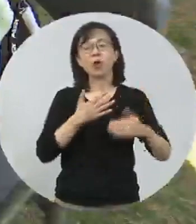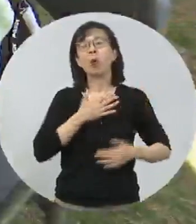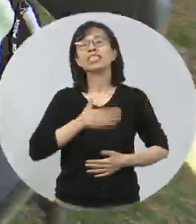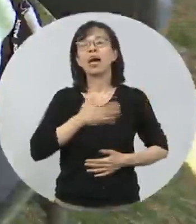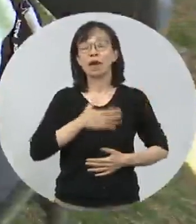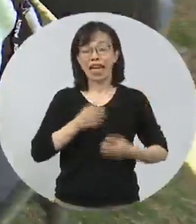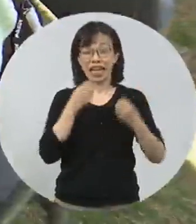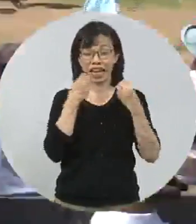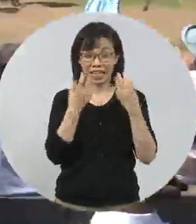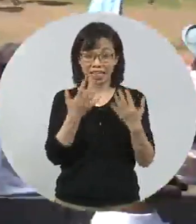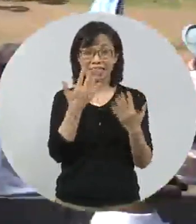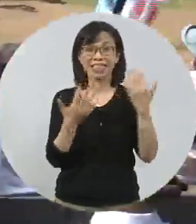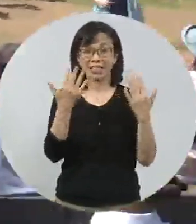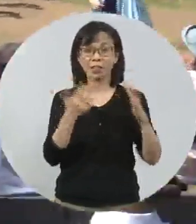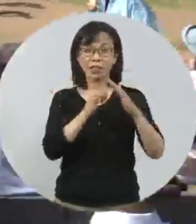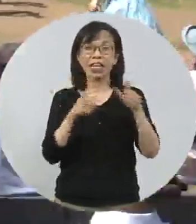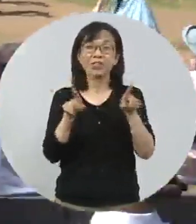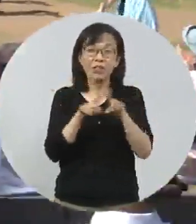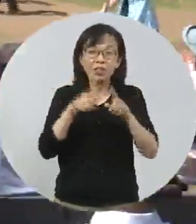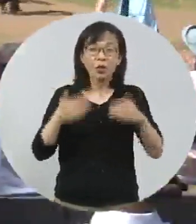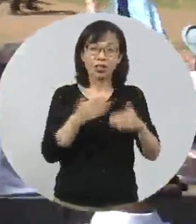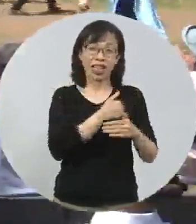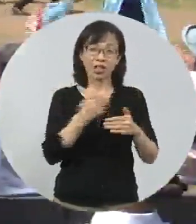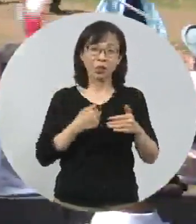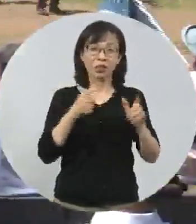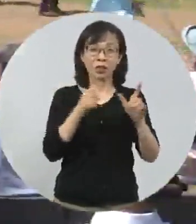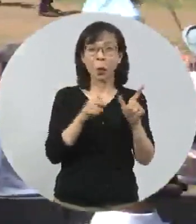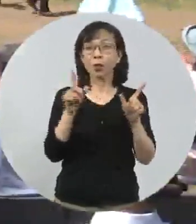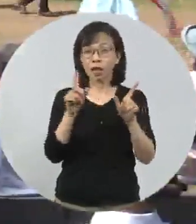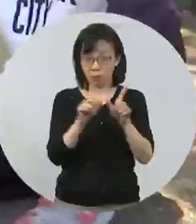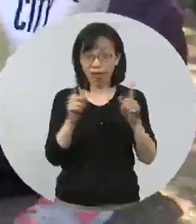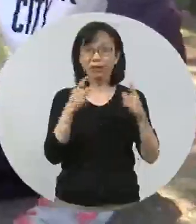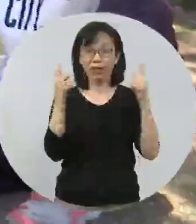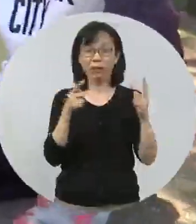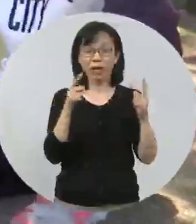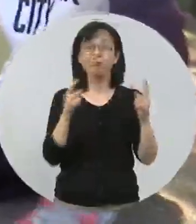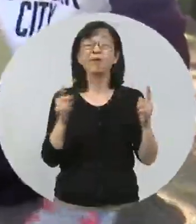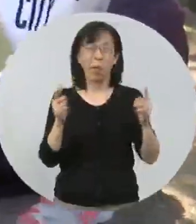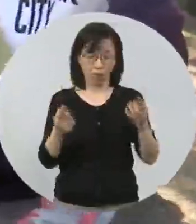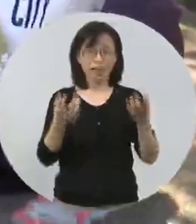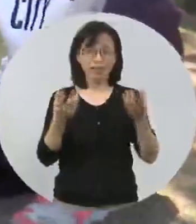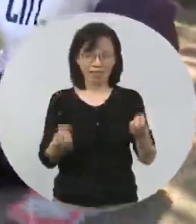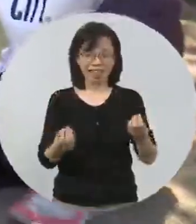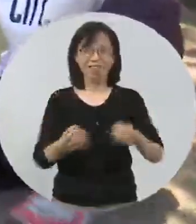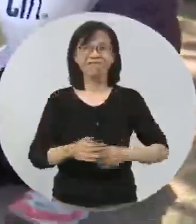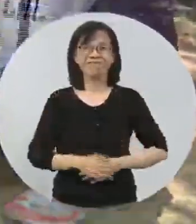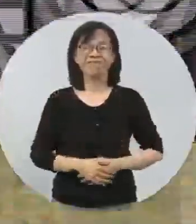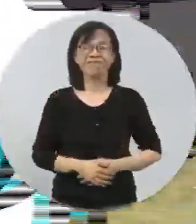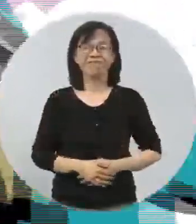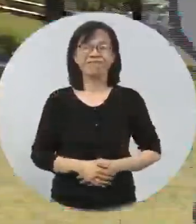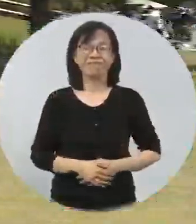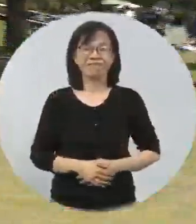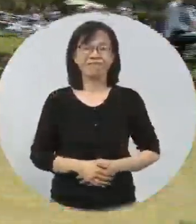の中、家族揃って楽しめたゴールデンウィークのイベントとなりました。